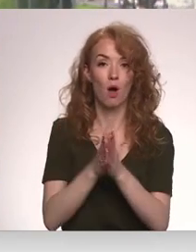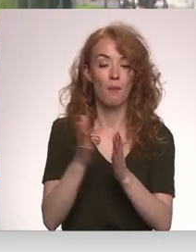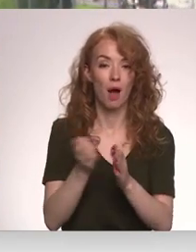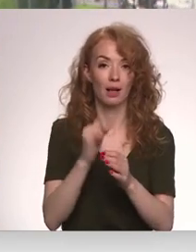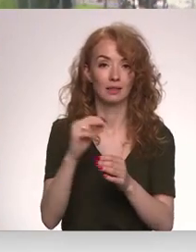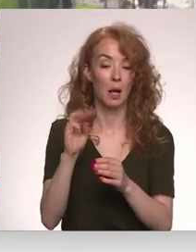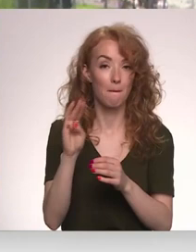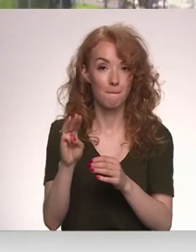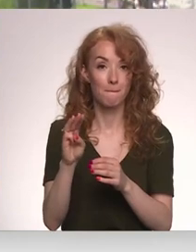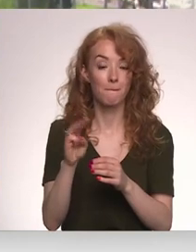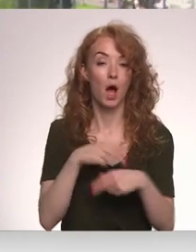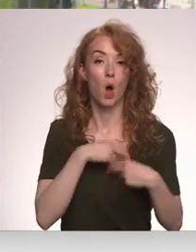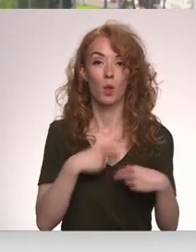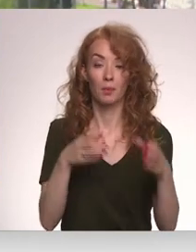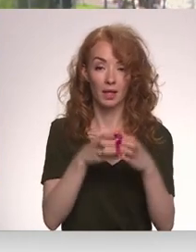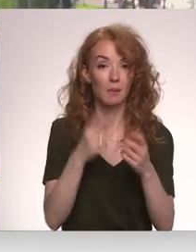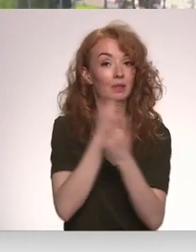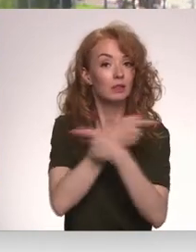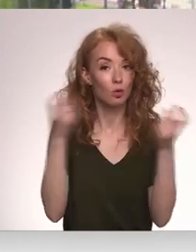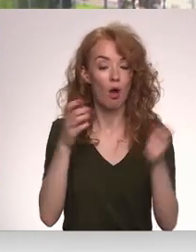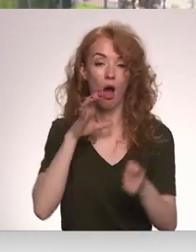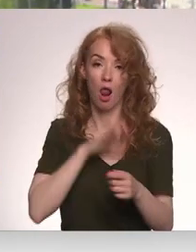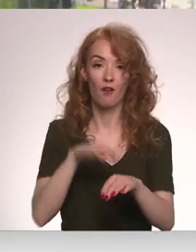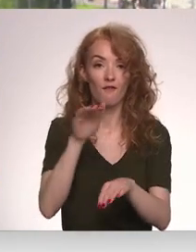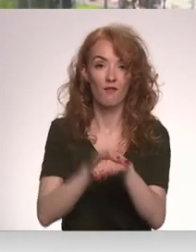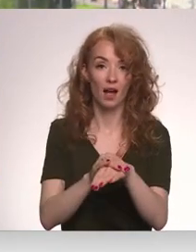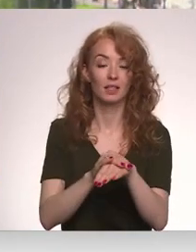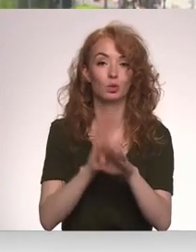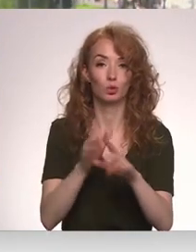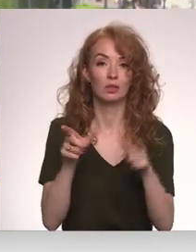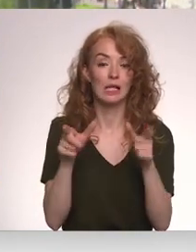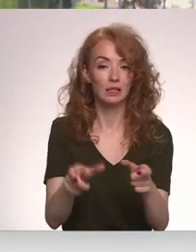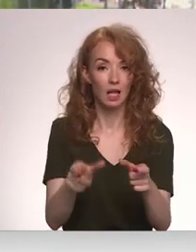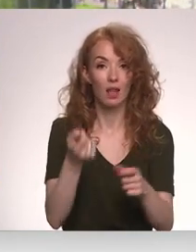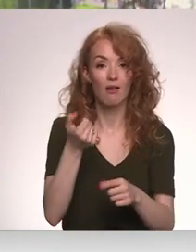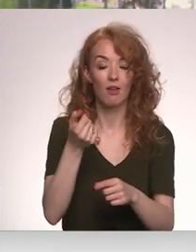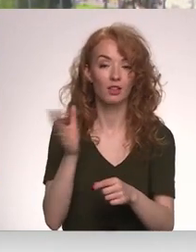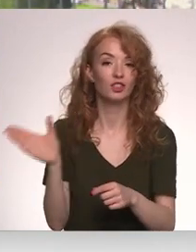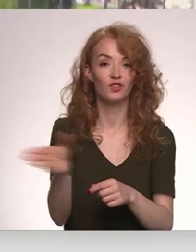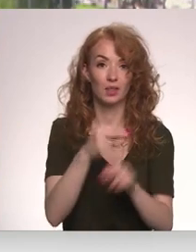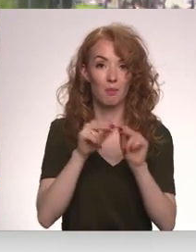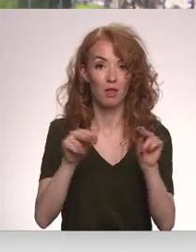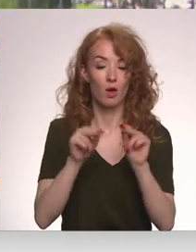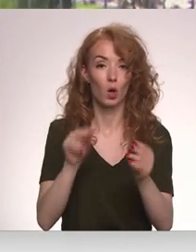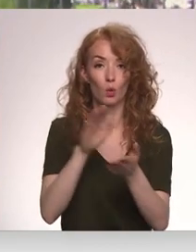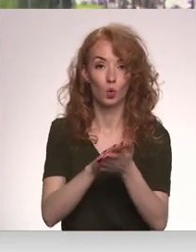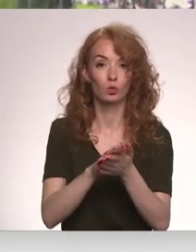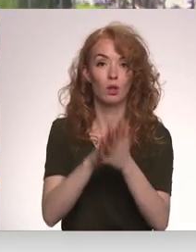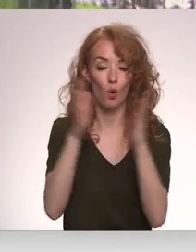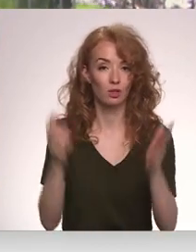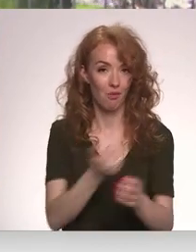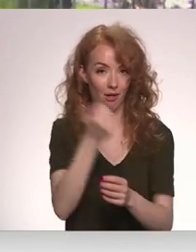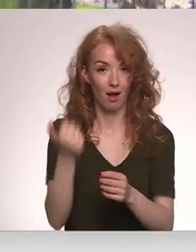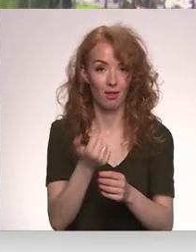ministriju. Arotbiedrība iepriekš ziņojusi, ka algas faktiski tiks iesaldētas gandrīz visiem pedagogiem uz vairākiem